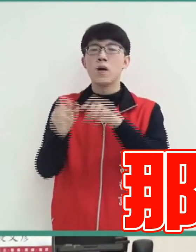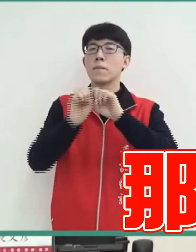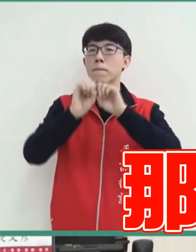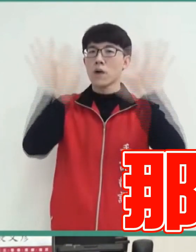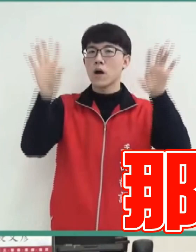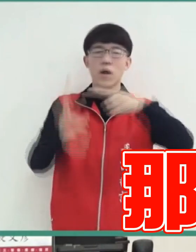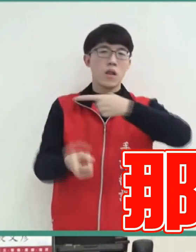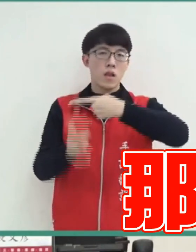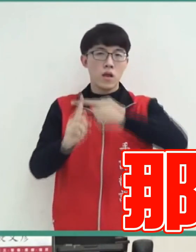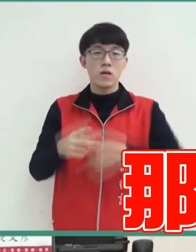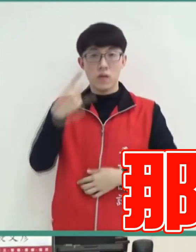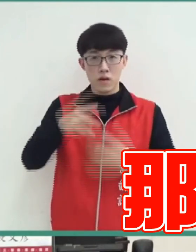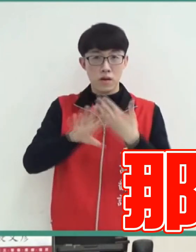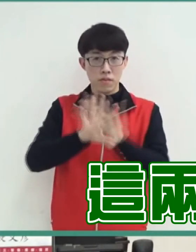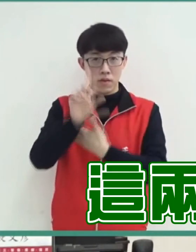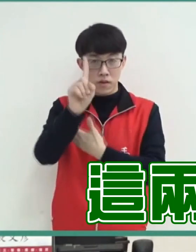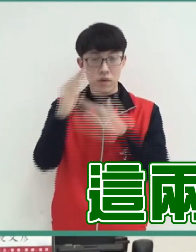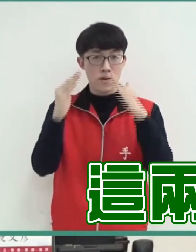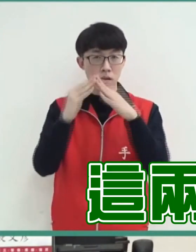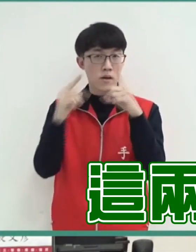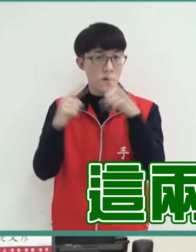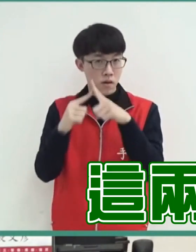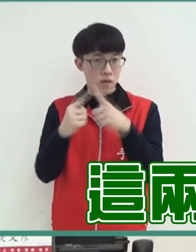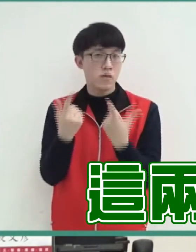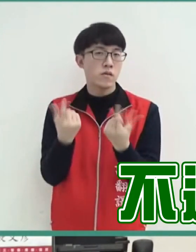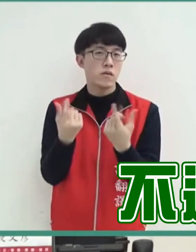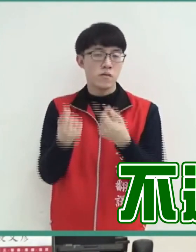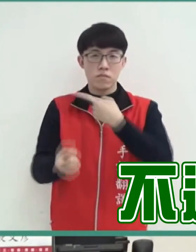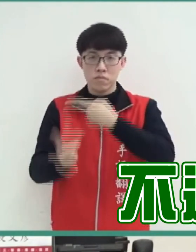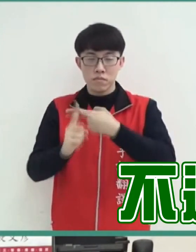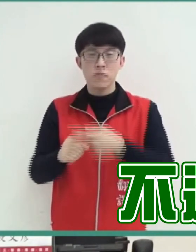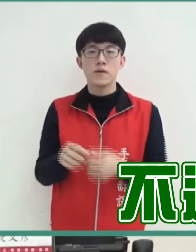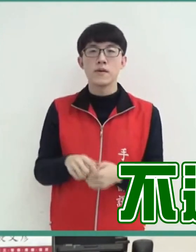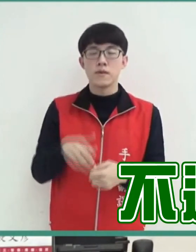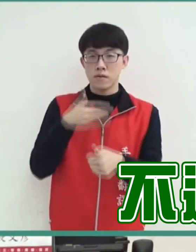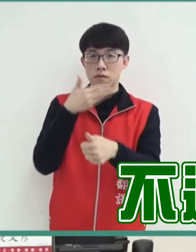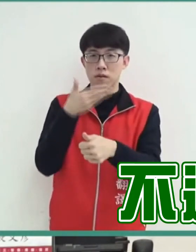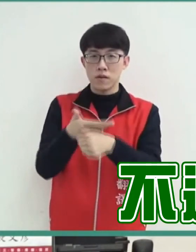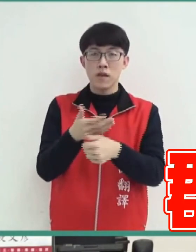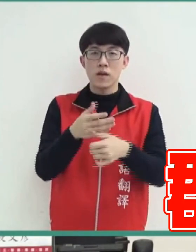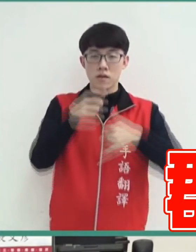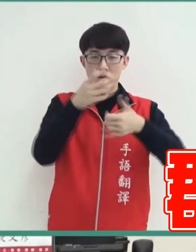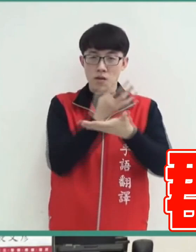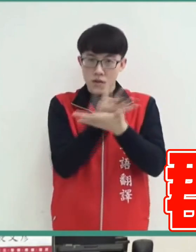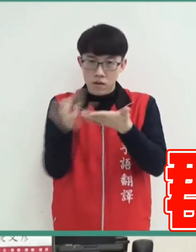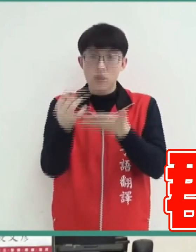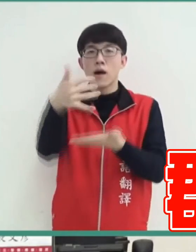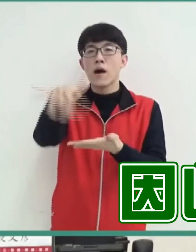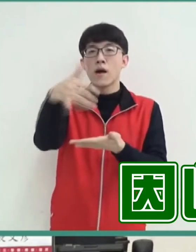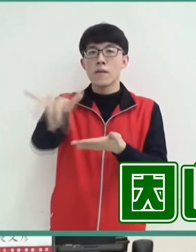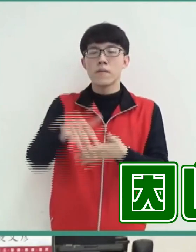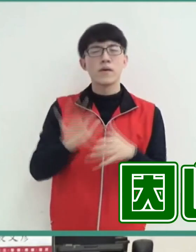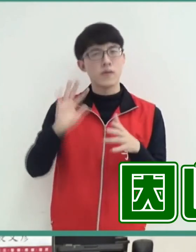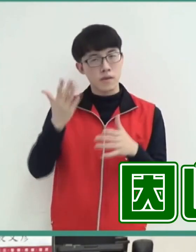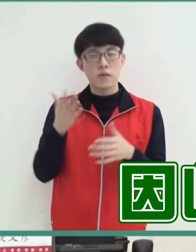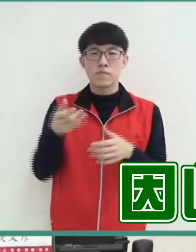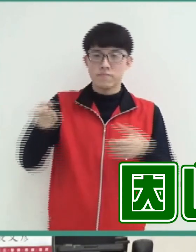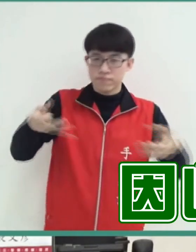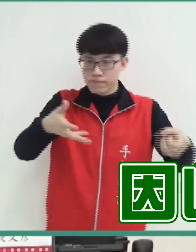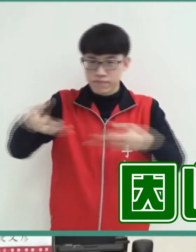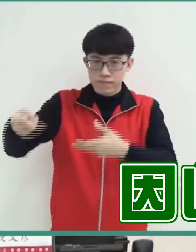人，那么也确诊，那这两位还没有案号，那不过也算同一个群聚感染，那因此